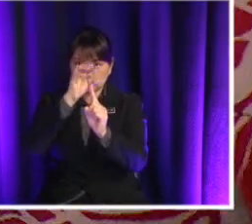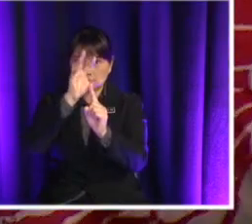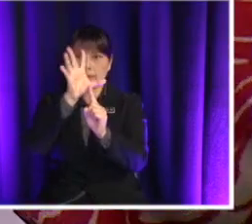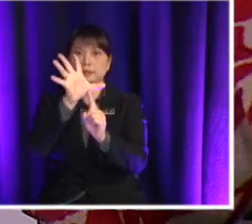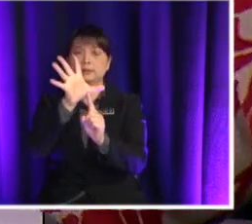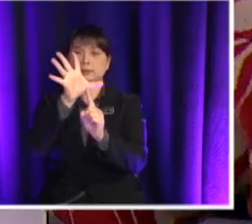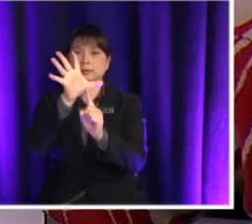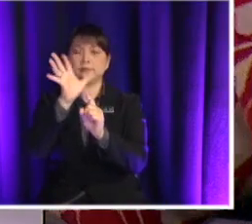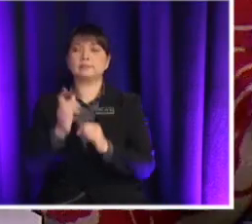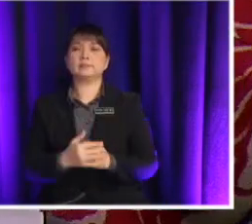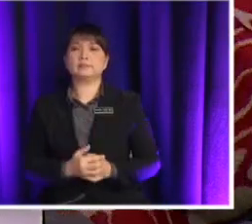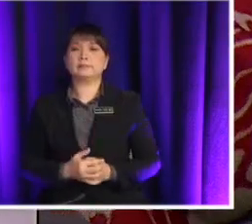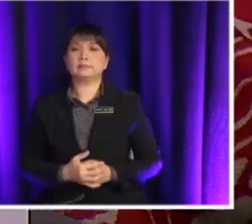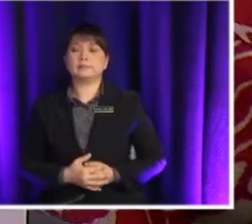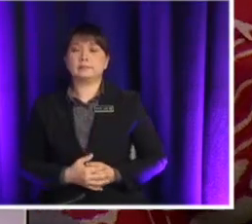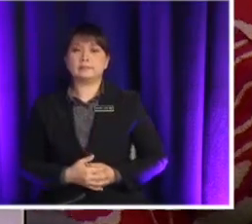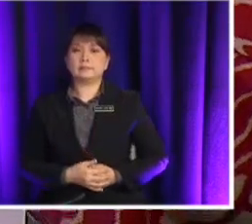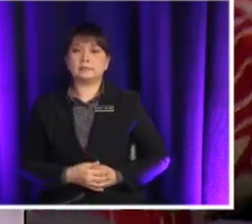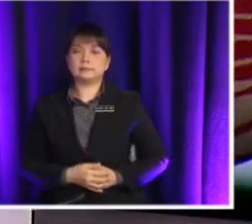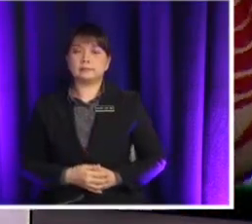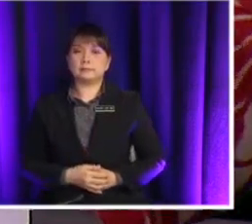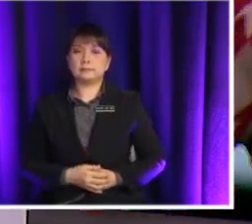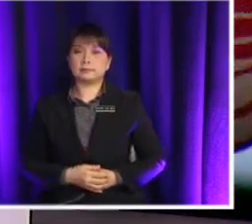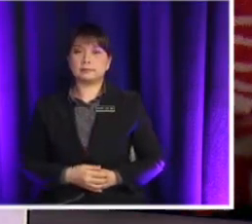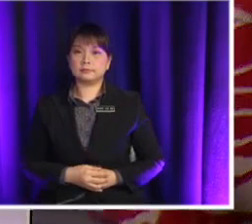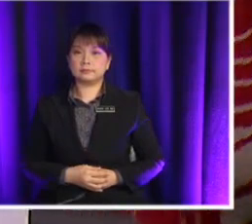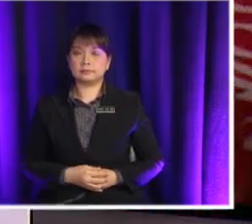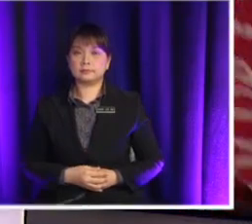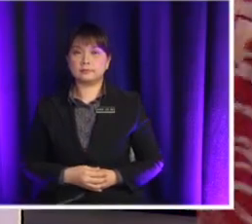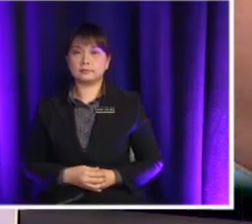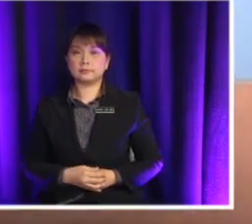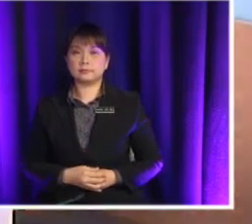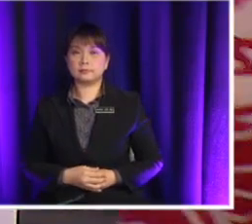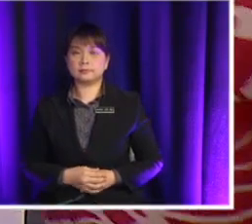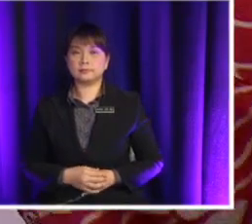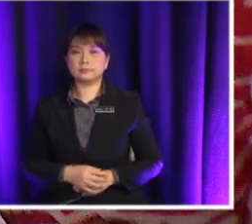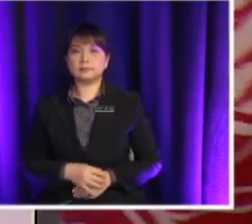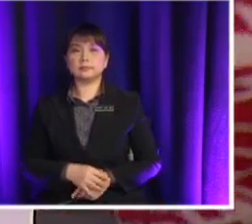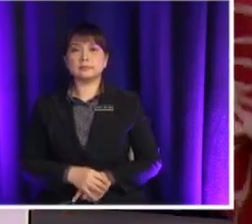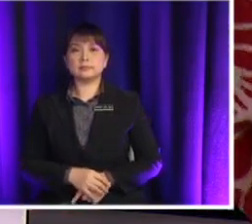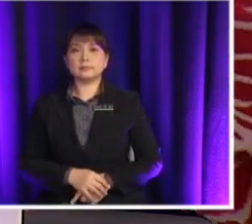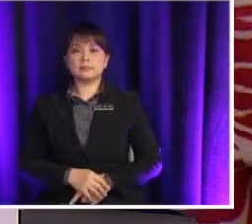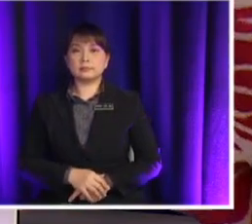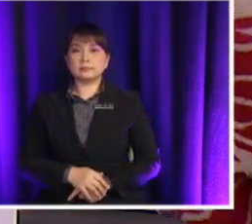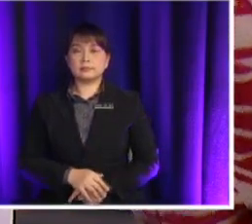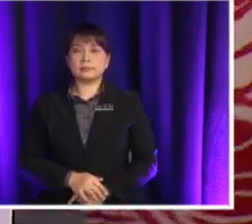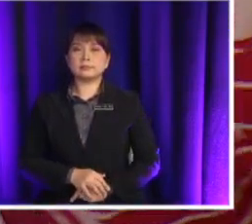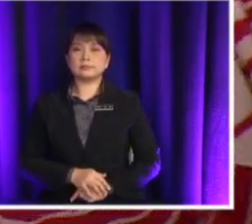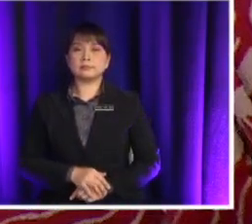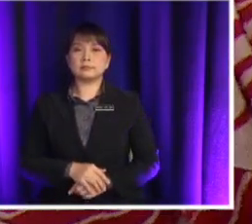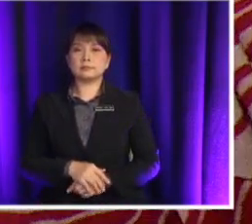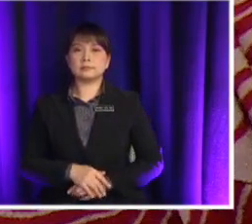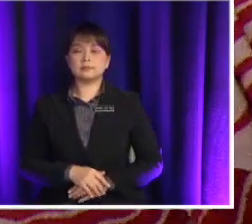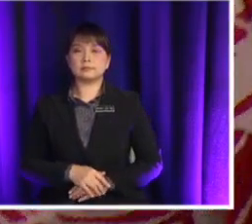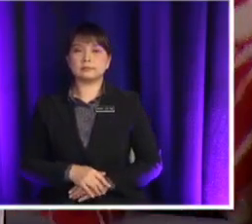sebab nilai ADR ni bila dalam keadaan gelap, nilai rintangan yang ada dalam ADR ni dia akan tinggi. Jadi bila